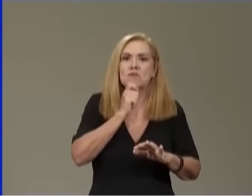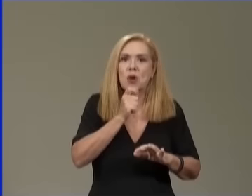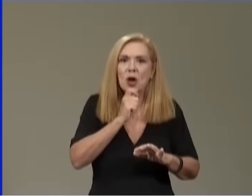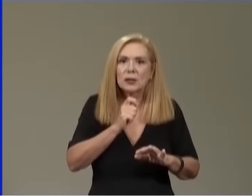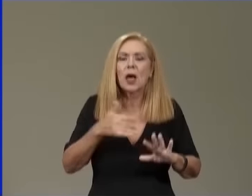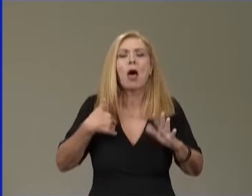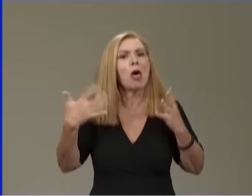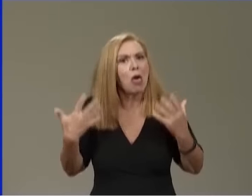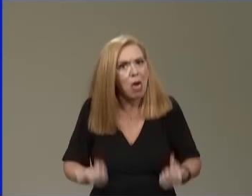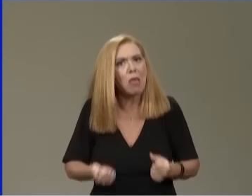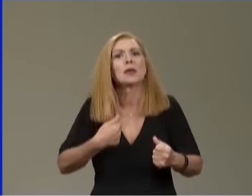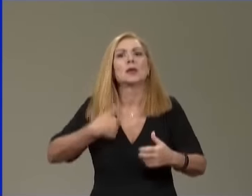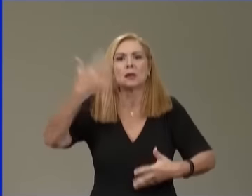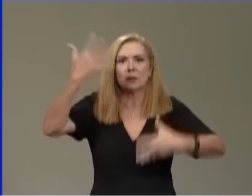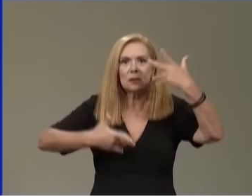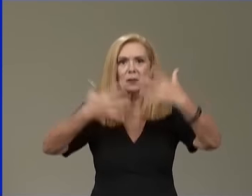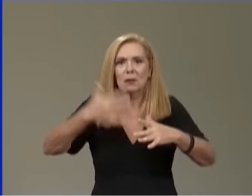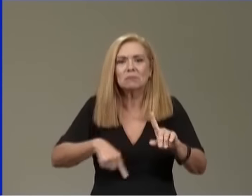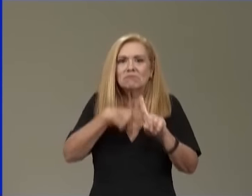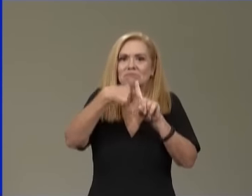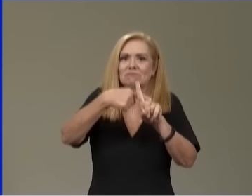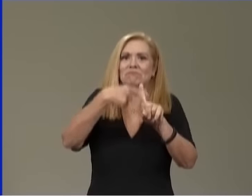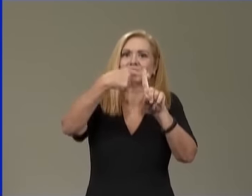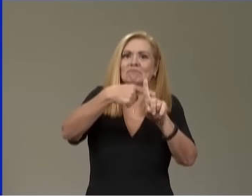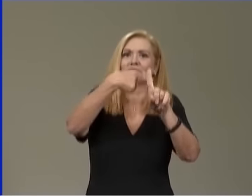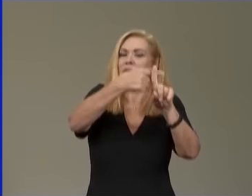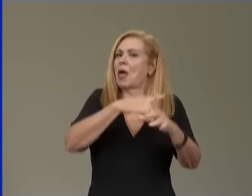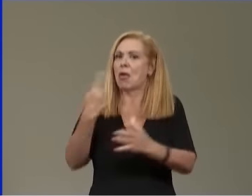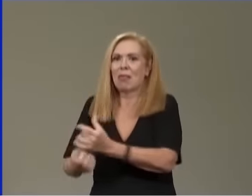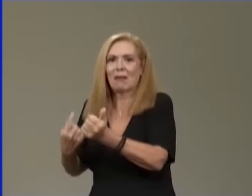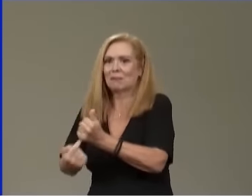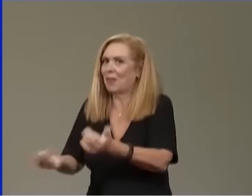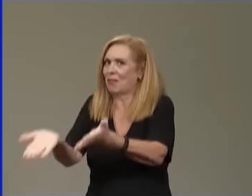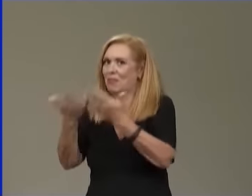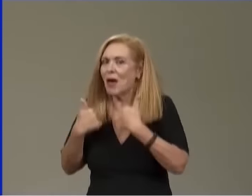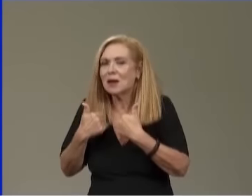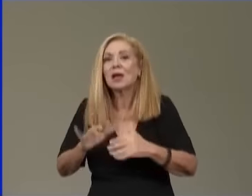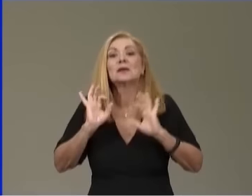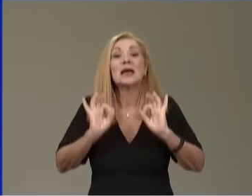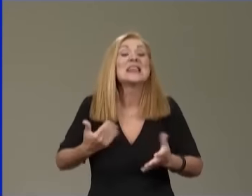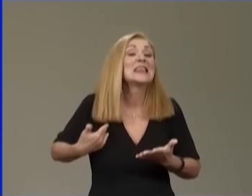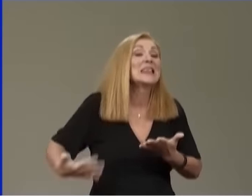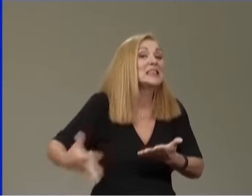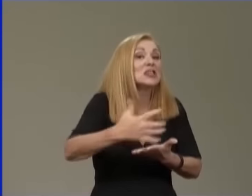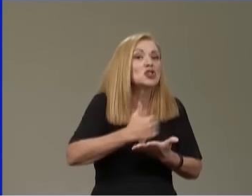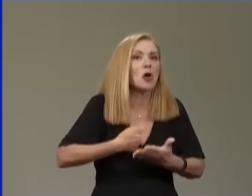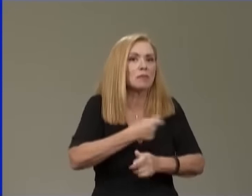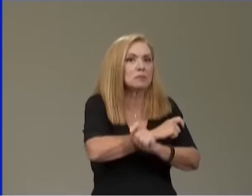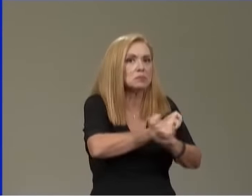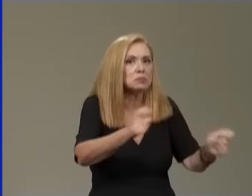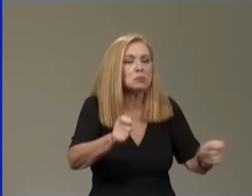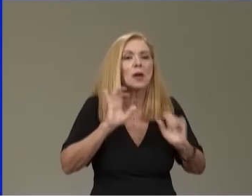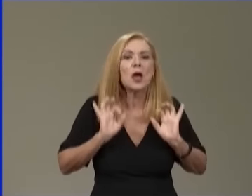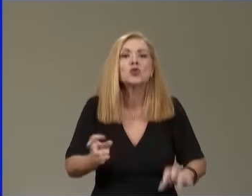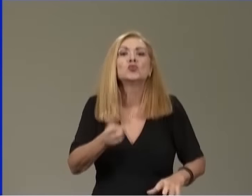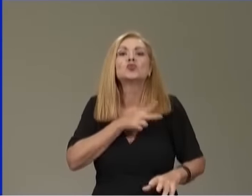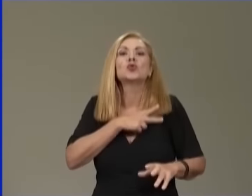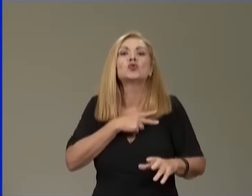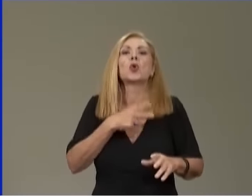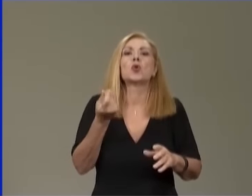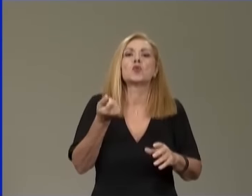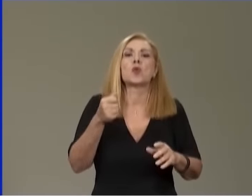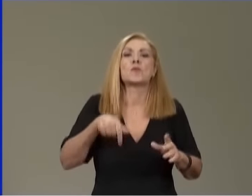πλέον πλεονάσματα αντί για ελλείμματα, ενισχύοντας τα εισοδήματα πάνω σε υγιή δημοσιονομικά θεμέλια. Κάτι